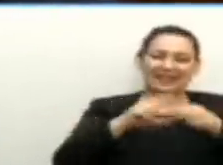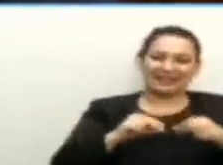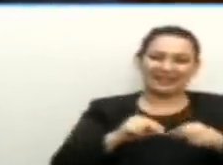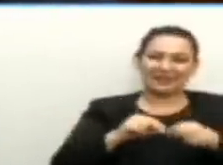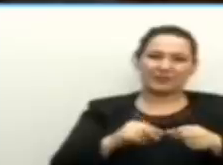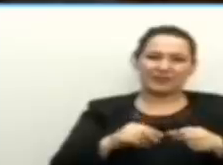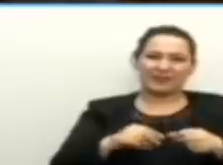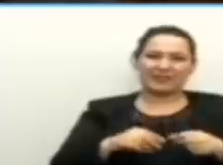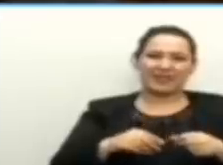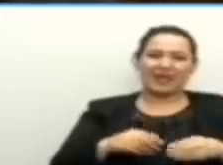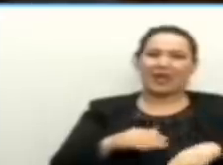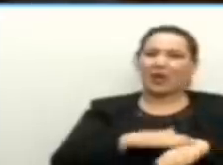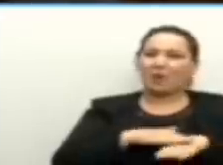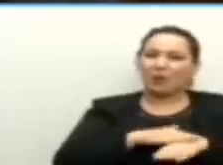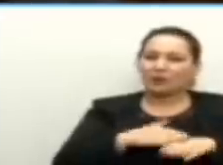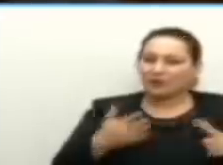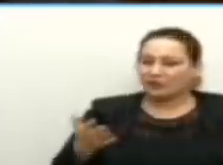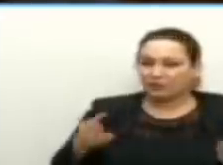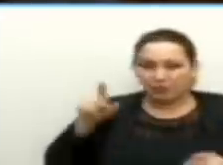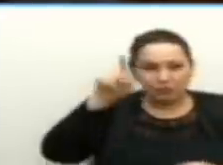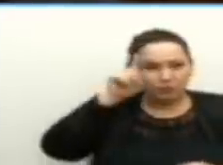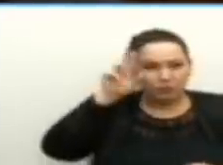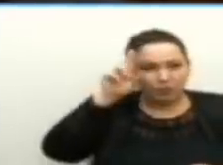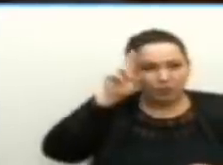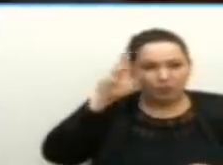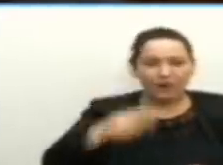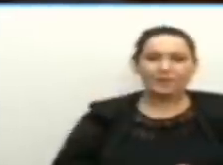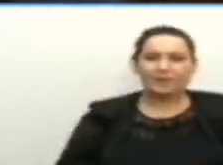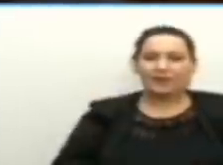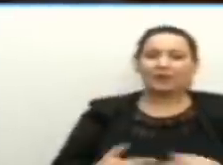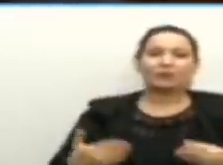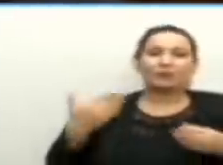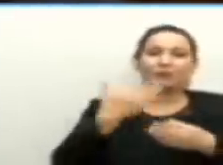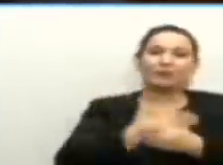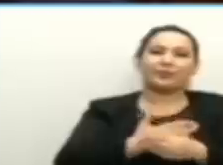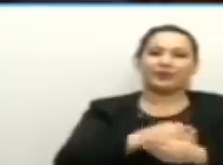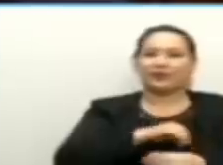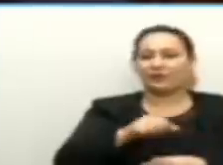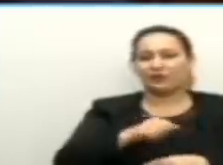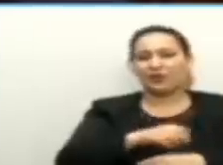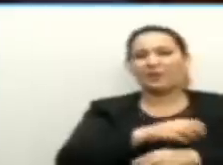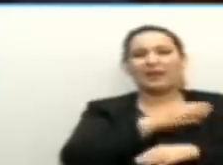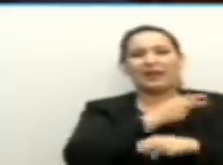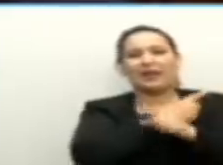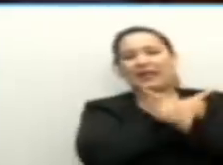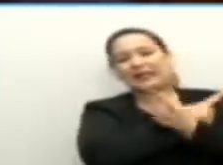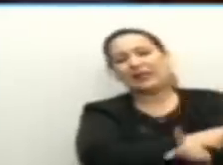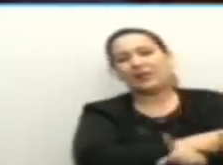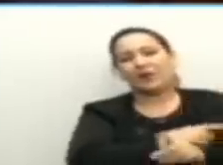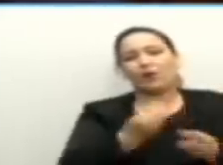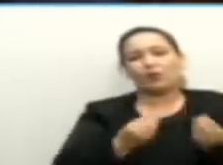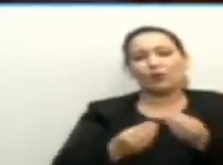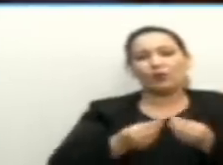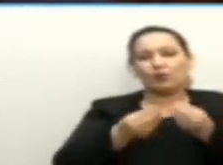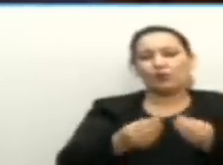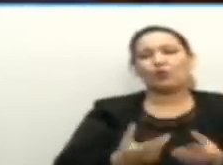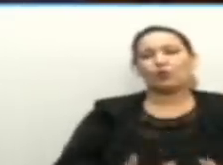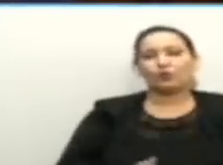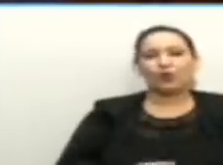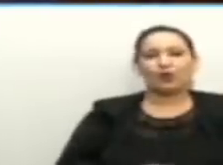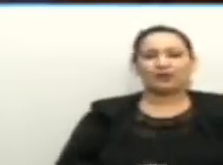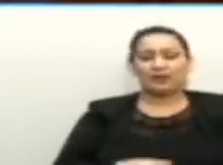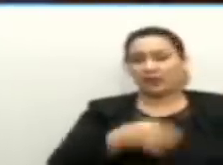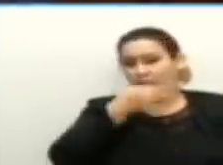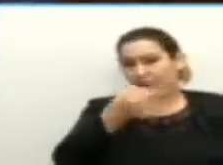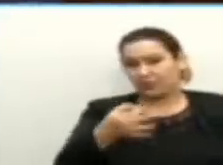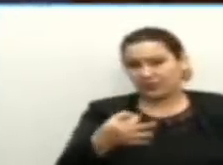والتي الكثير منها معروف، حتى لا يفهم من تدخلي بأنني أدافع أو أقدم تبريرات لذلك، بقدر